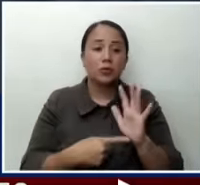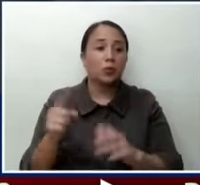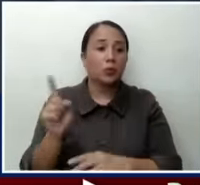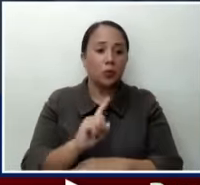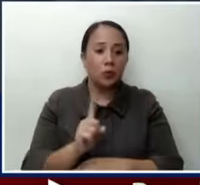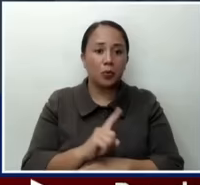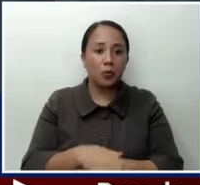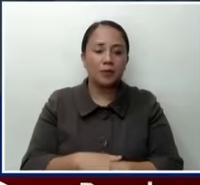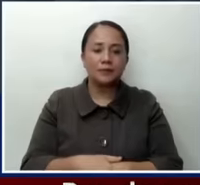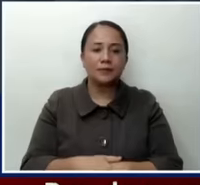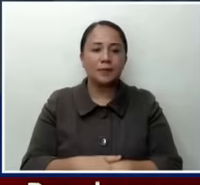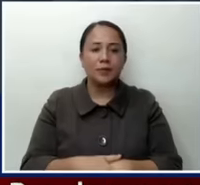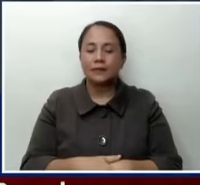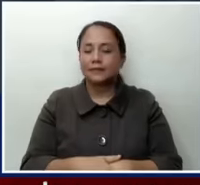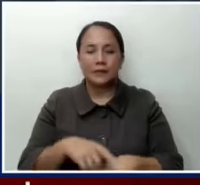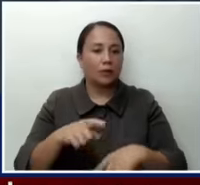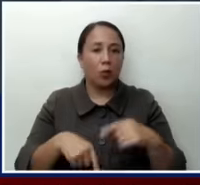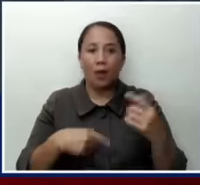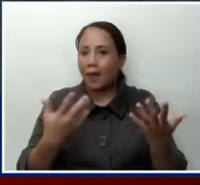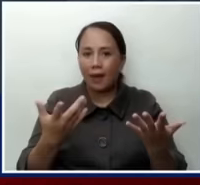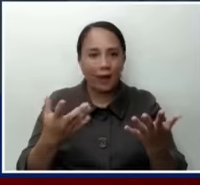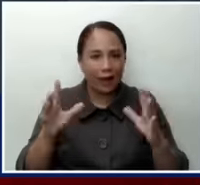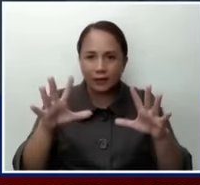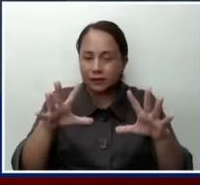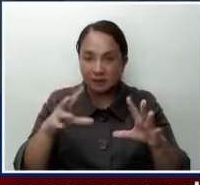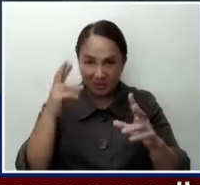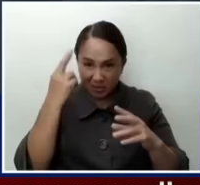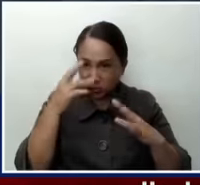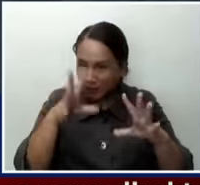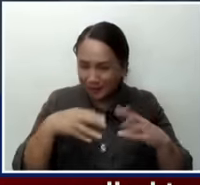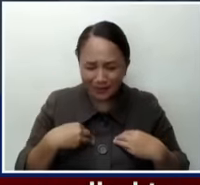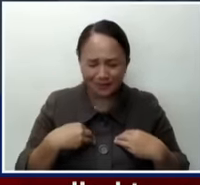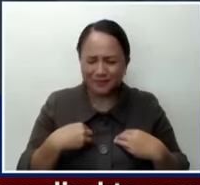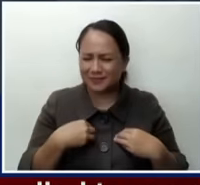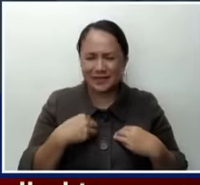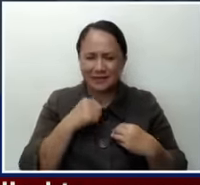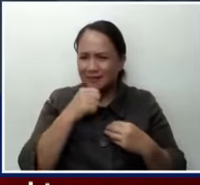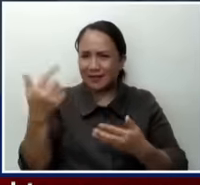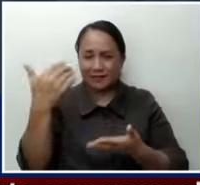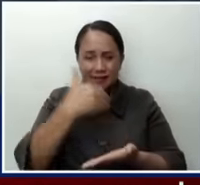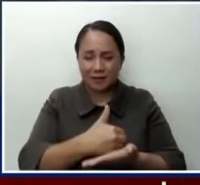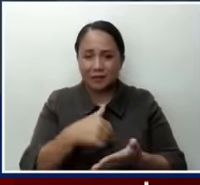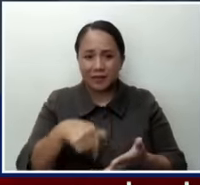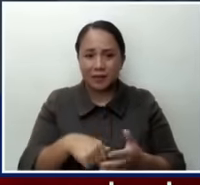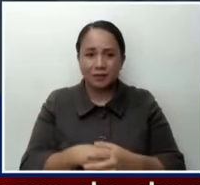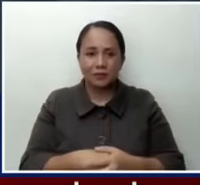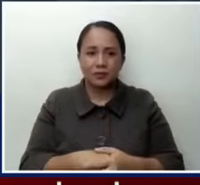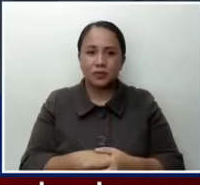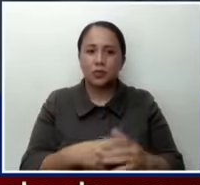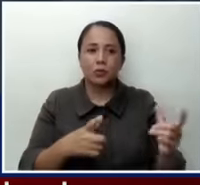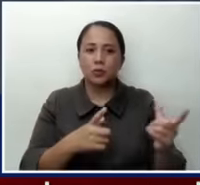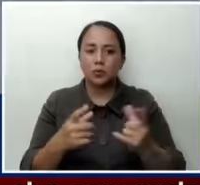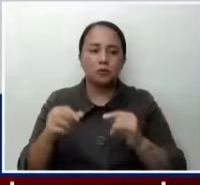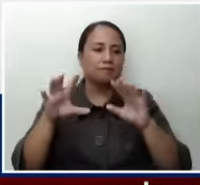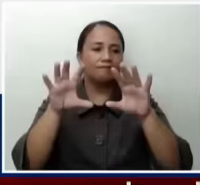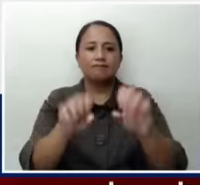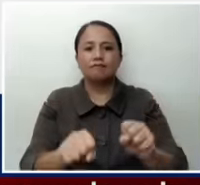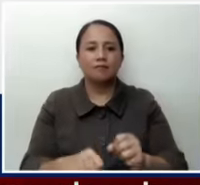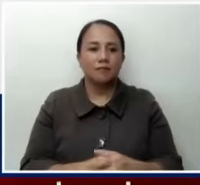there's no acceptable reason na hindi siya paapirin dito, then isa sa gawa na yung pag-aresto sa